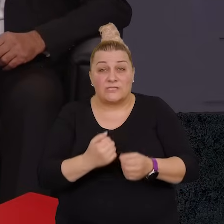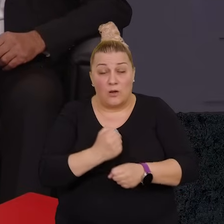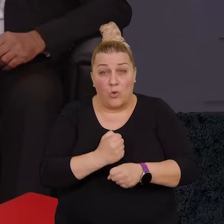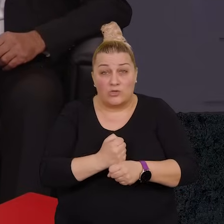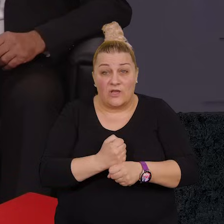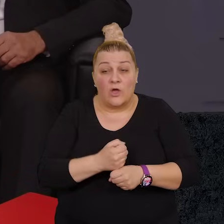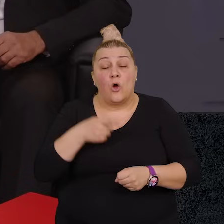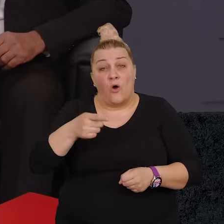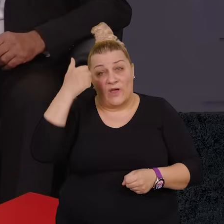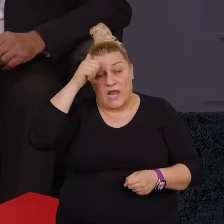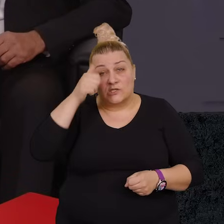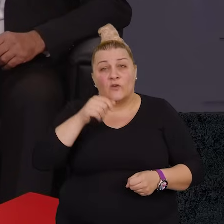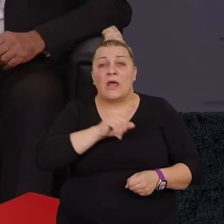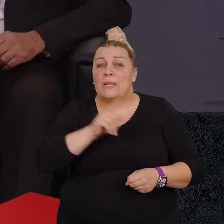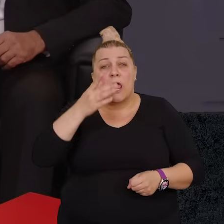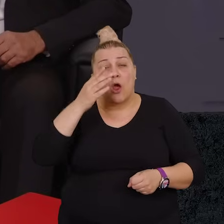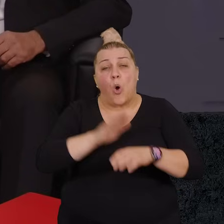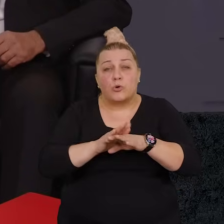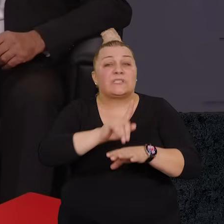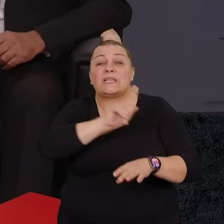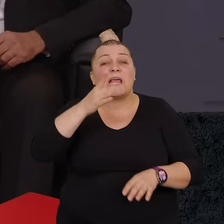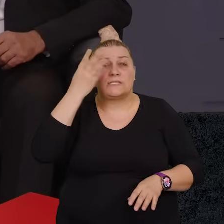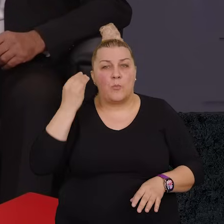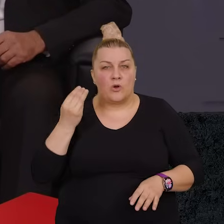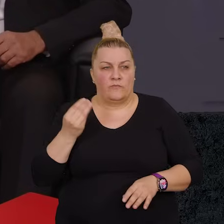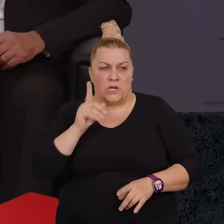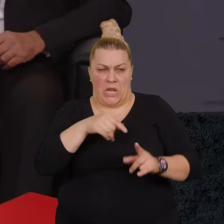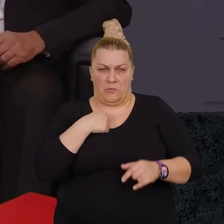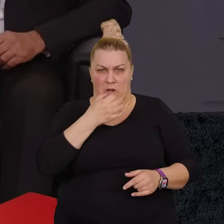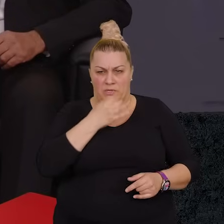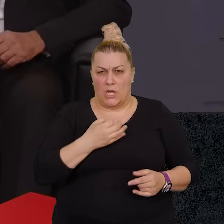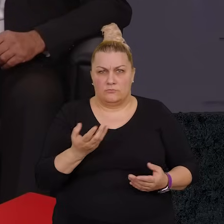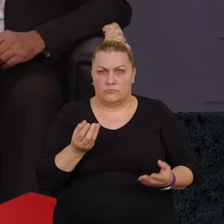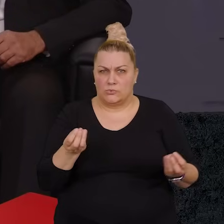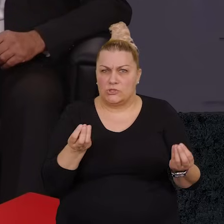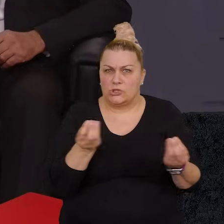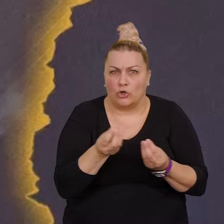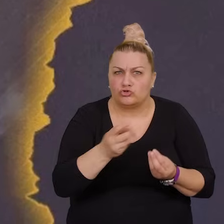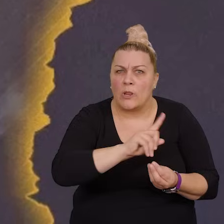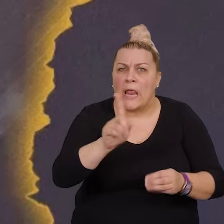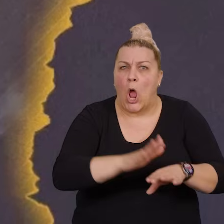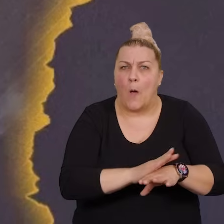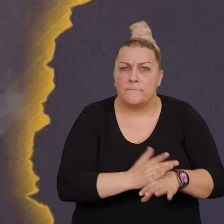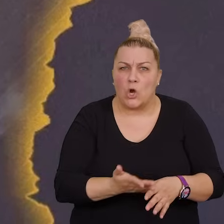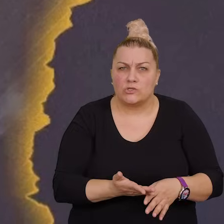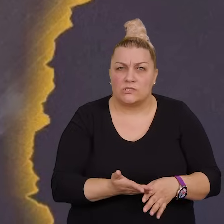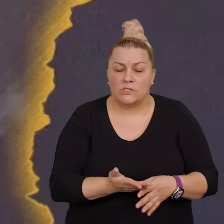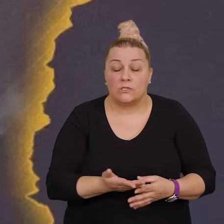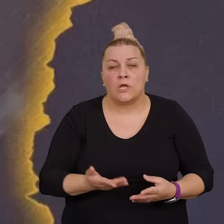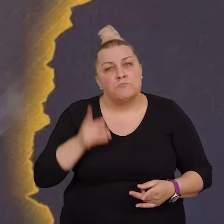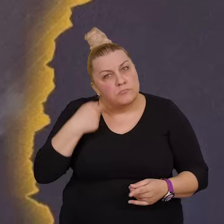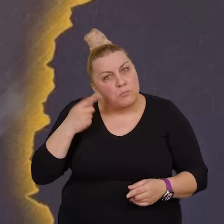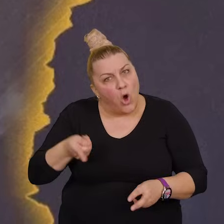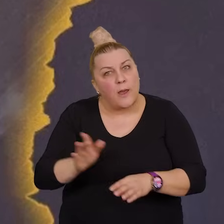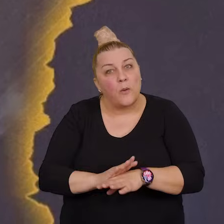nije oprostiti ni zaboraviti. I meni su neki ljudi rekli zašto nije oprostiti? Mi moramo opraštati. Ja, kada bi